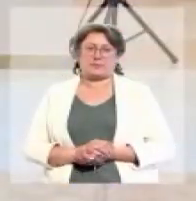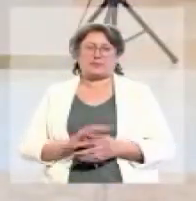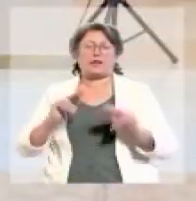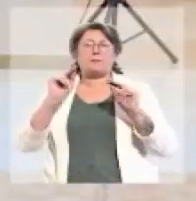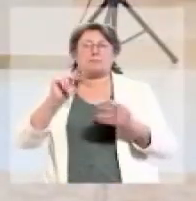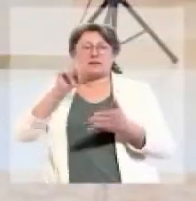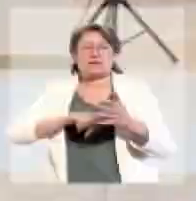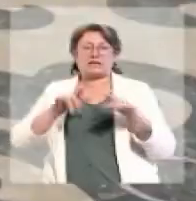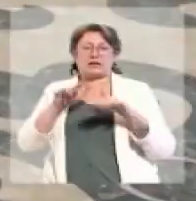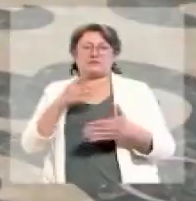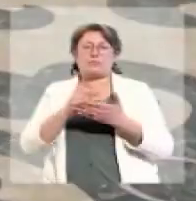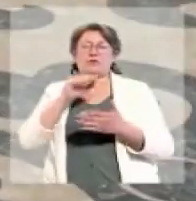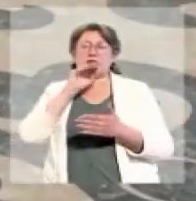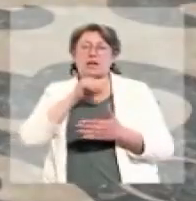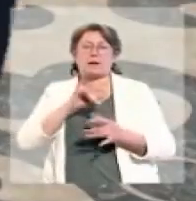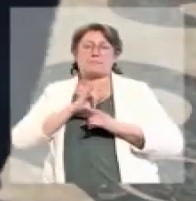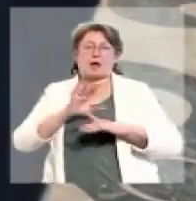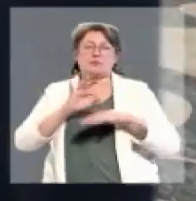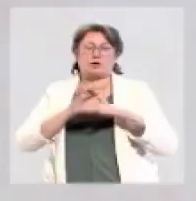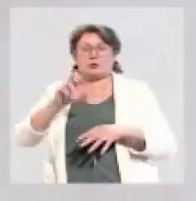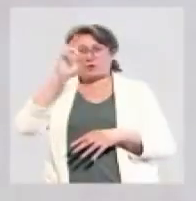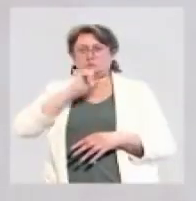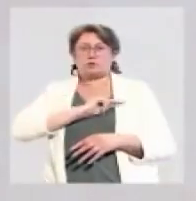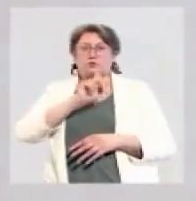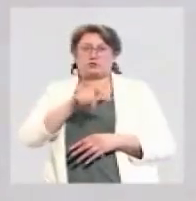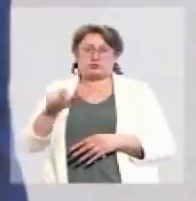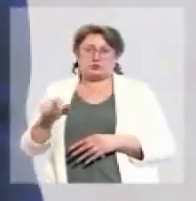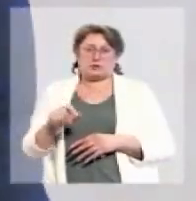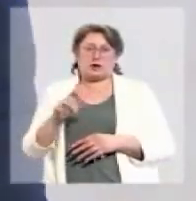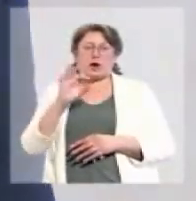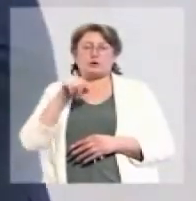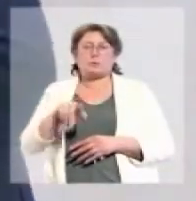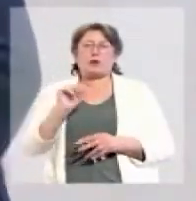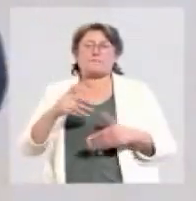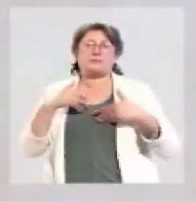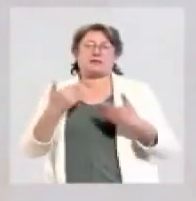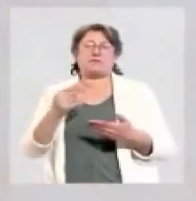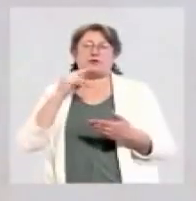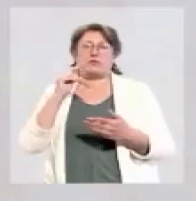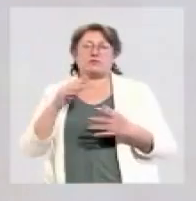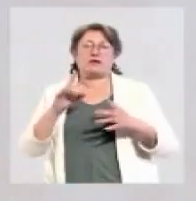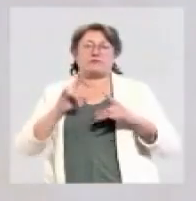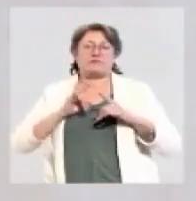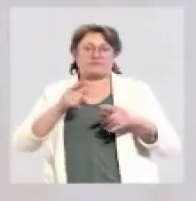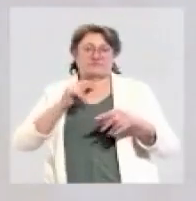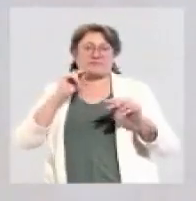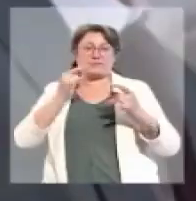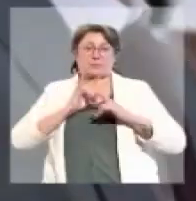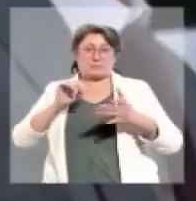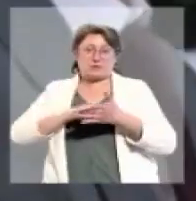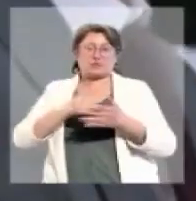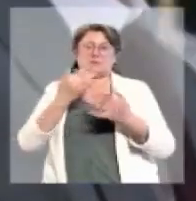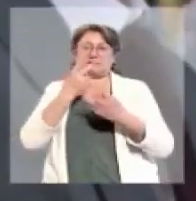Преданные делу. Свой профессиональный праздник отмечают государственные служащие. О том, как поздравили виновников торжества в Кустанае,